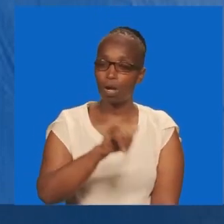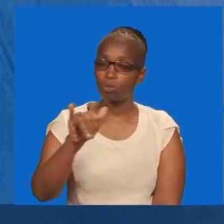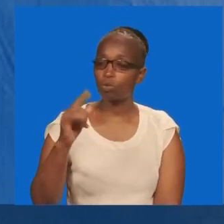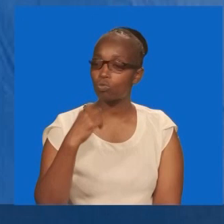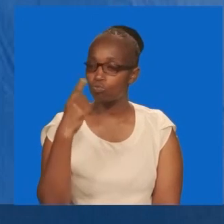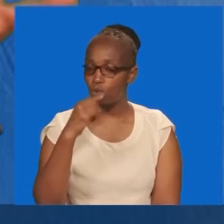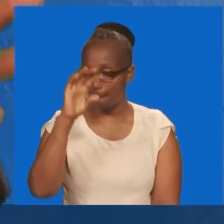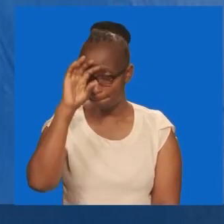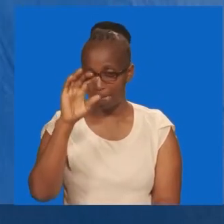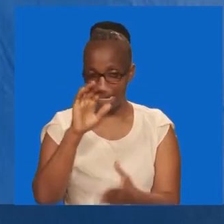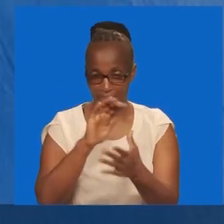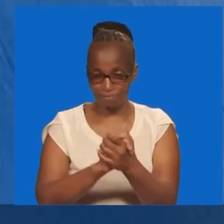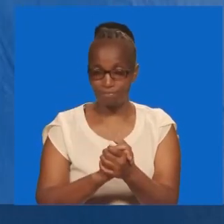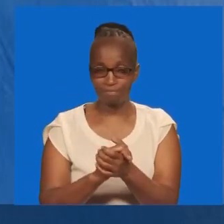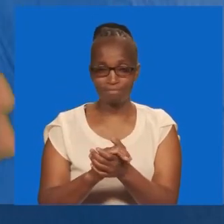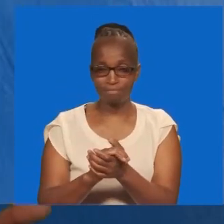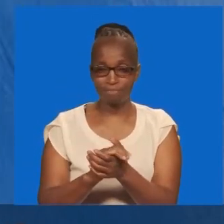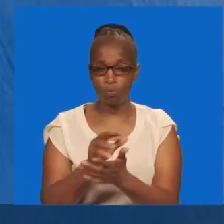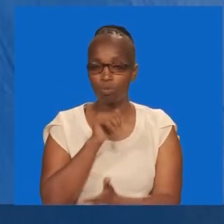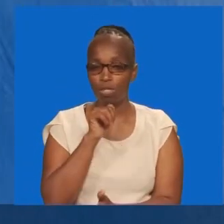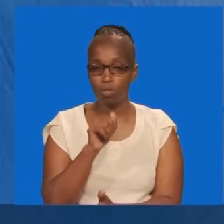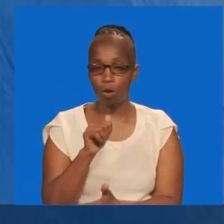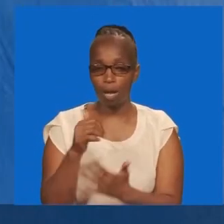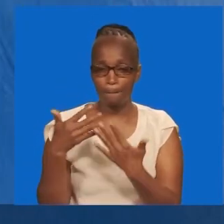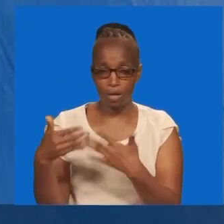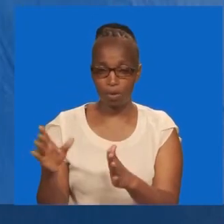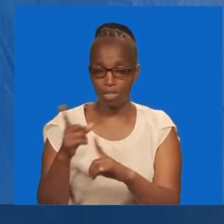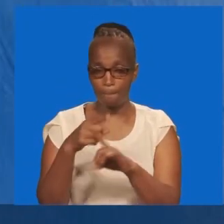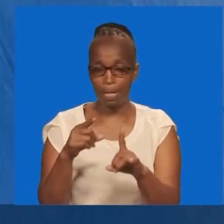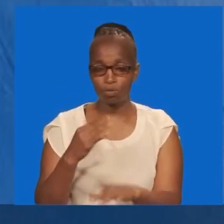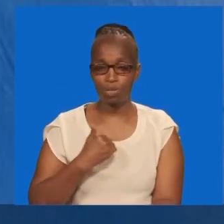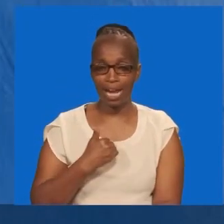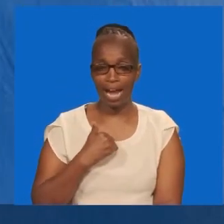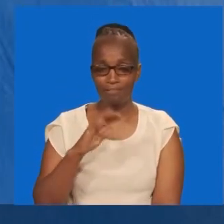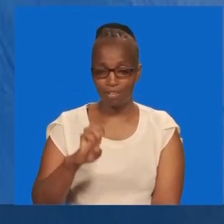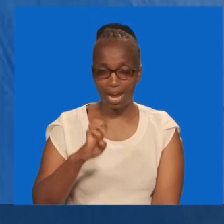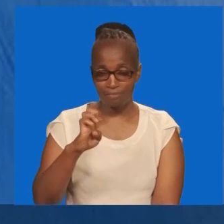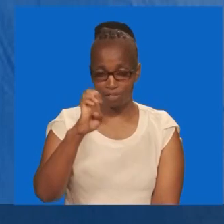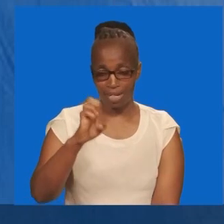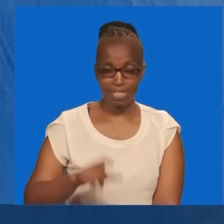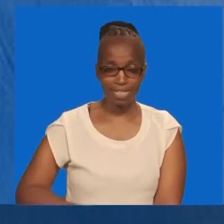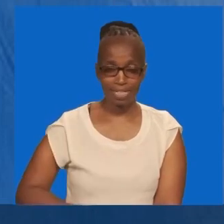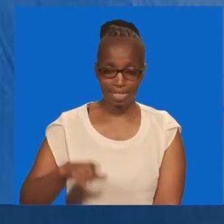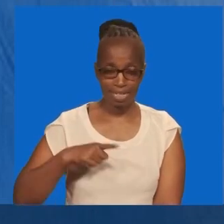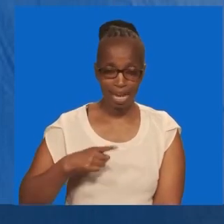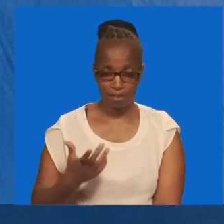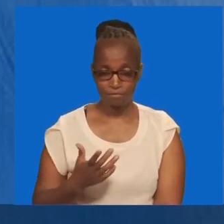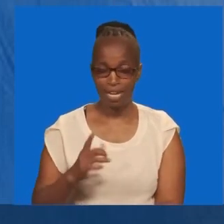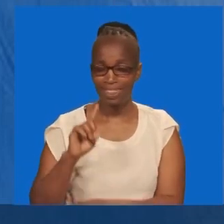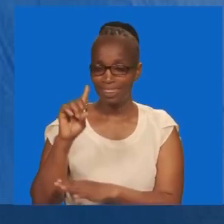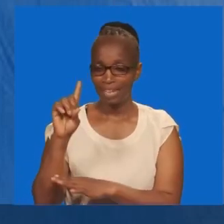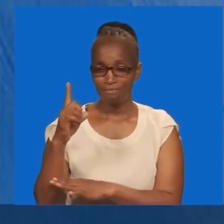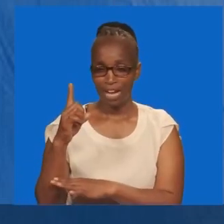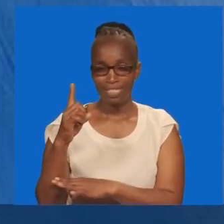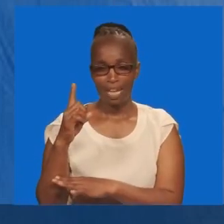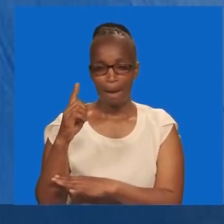him, ili yeyote amwaminie asipotee mbali hawe na uzima wa milele. Kwa hivyo